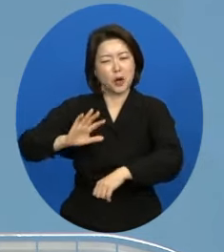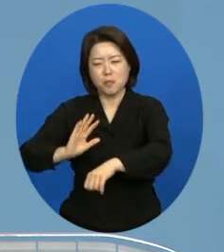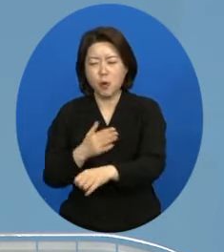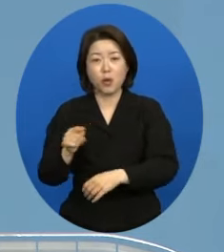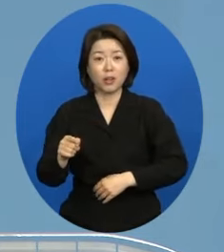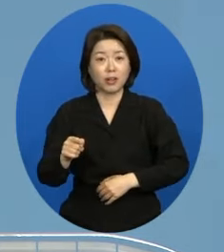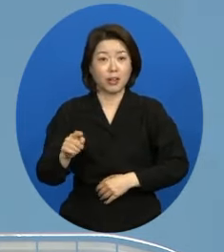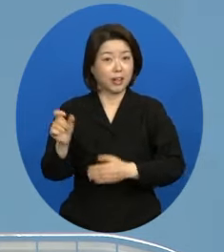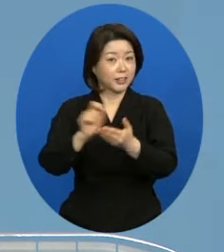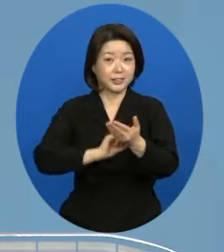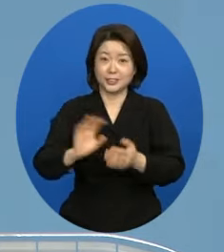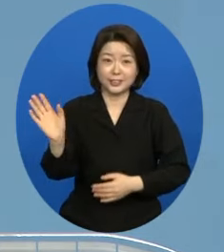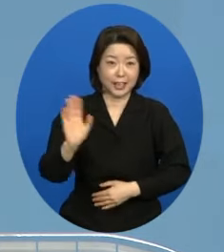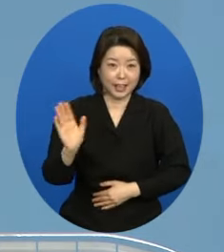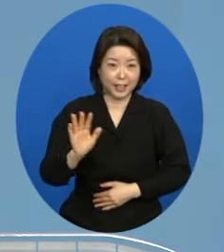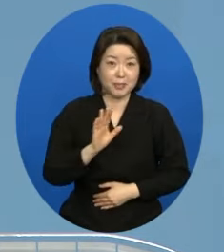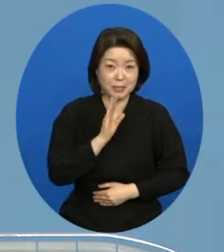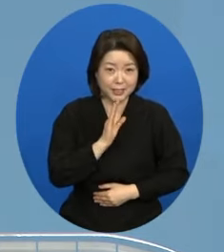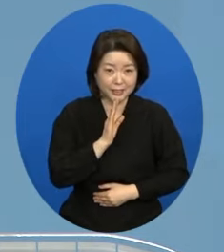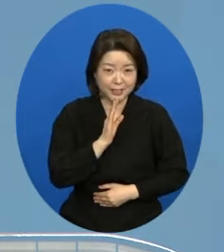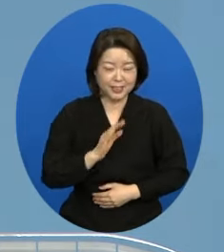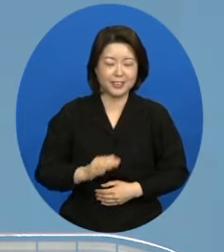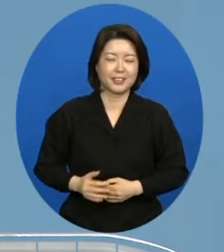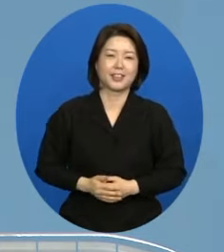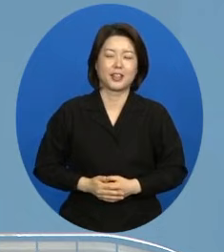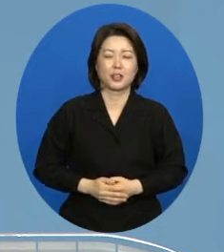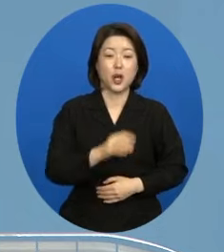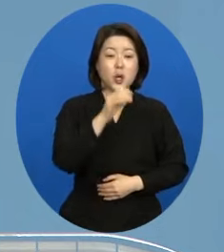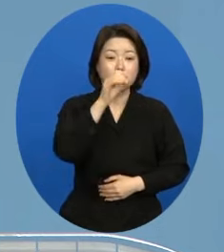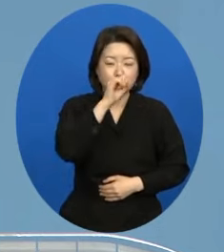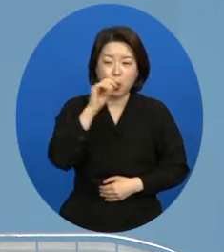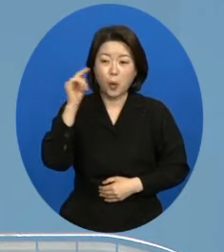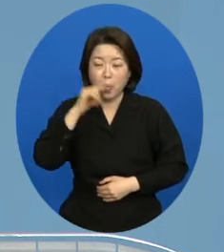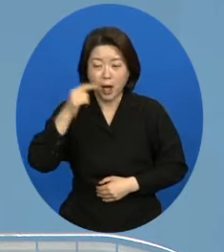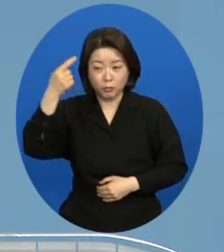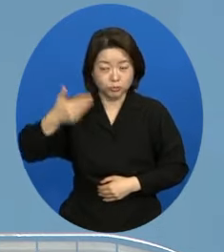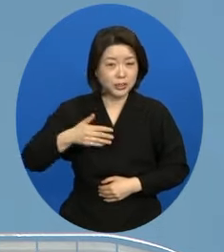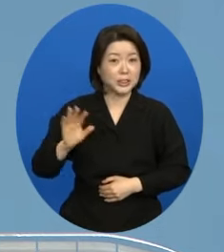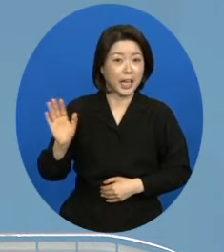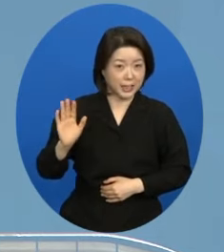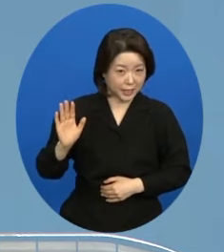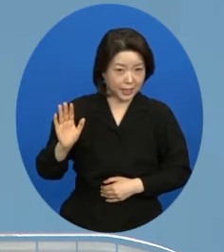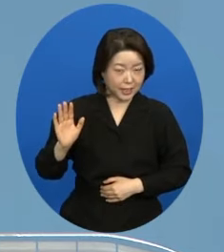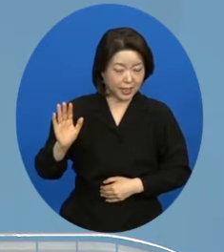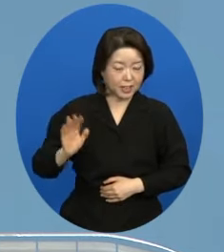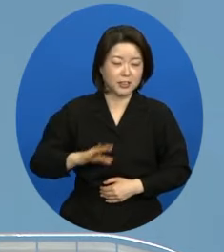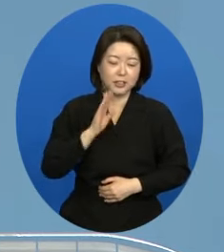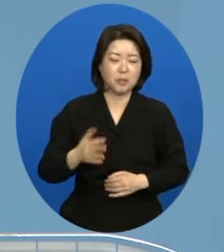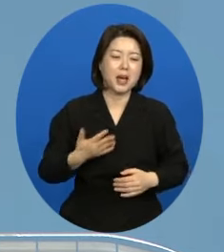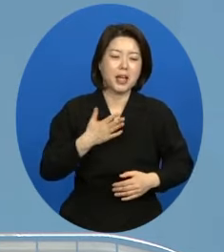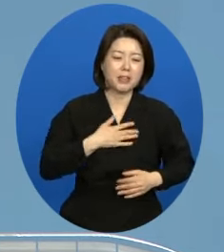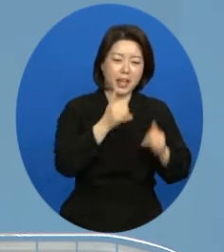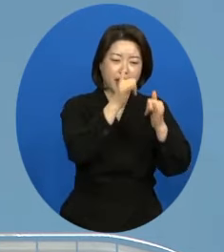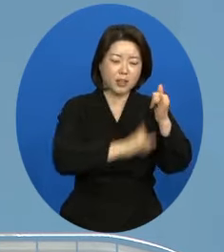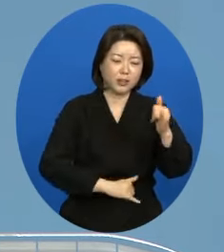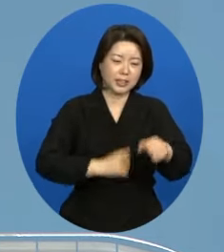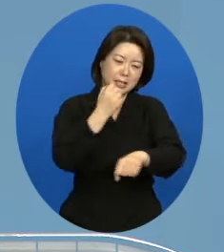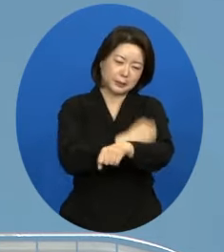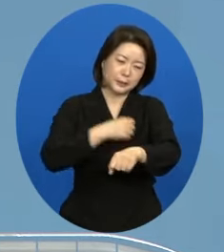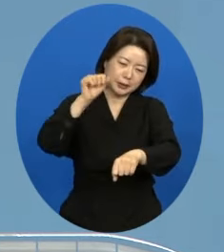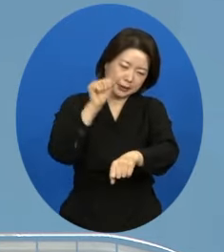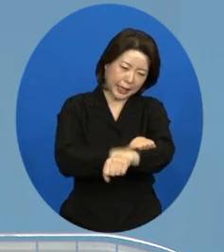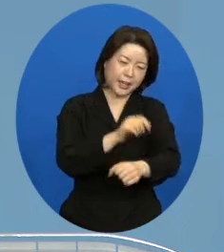합니다 이렇게 쓰시면 거의 없으실 거예요 장담점을 물어보지 않는 이상은 마찬가지로 역사도 사실